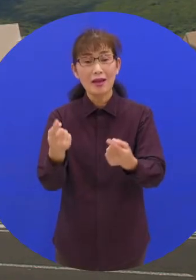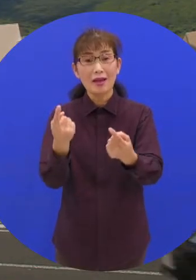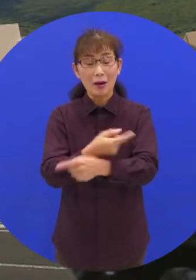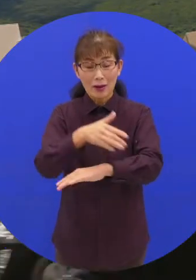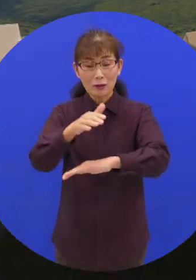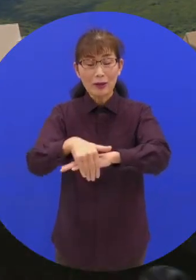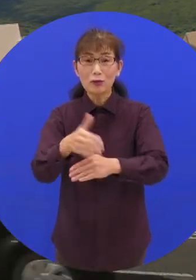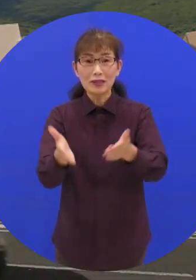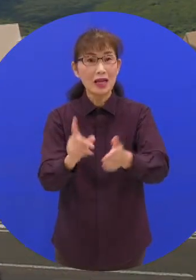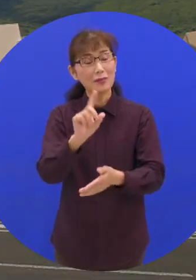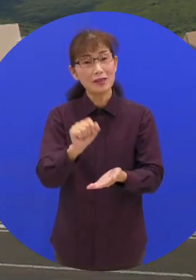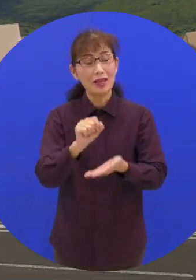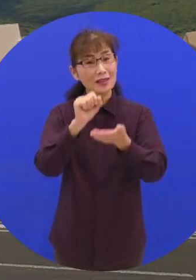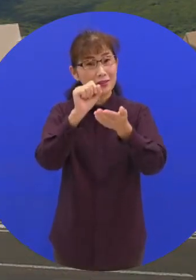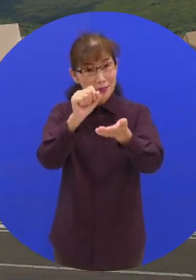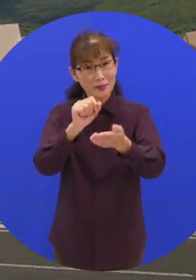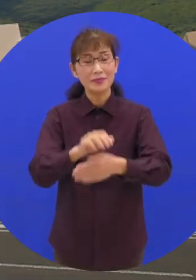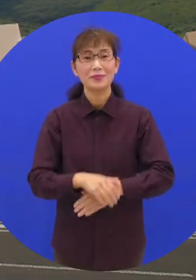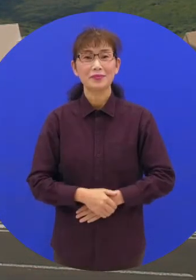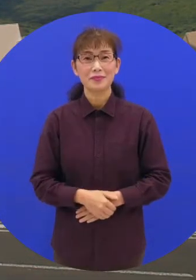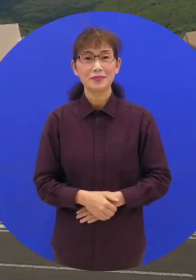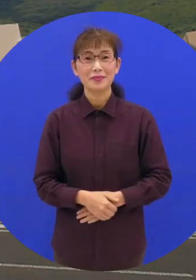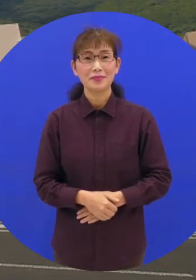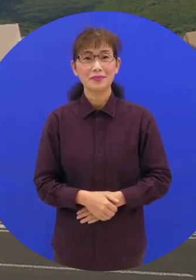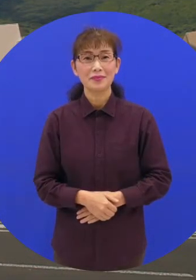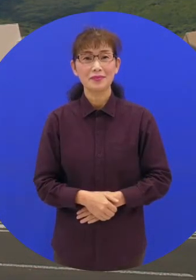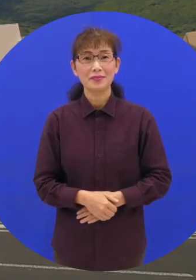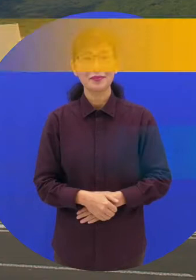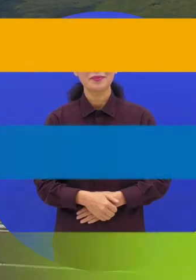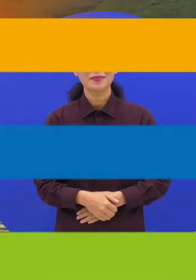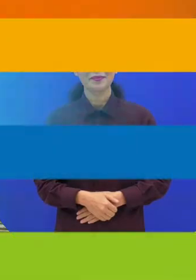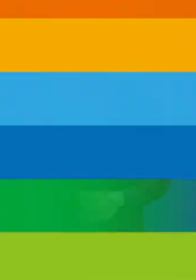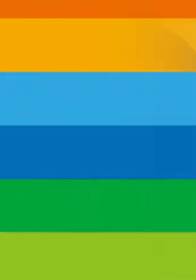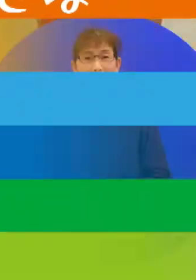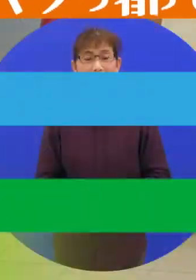へ変わる窓口サービスについてお送りします。